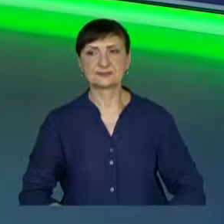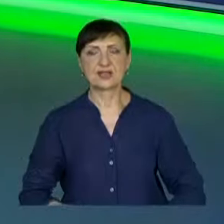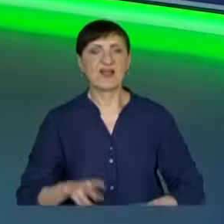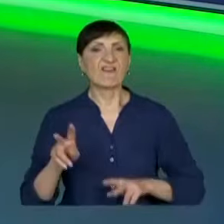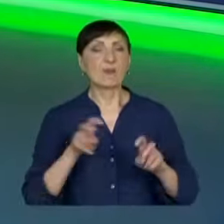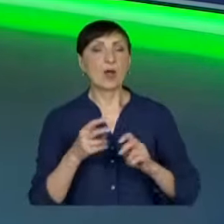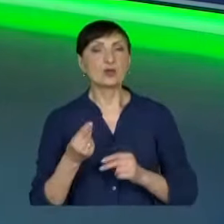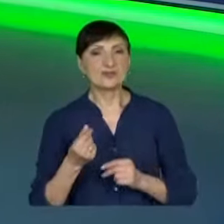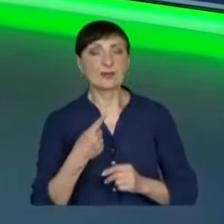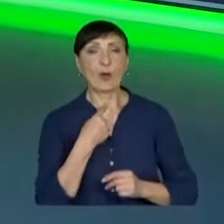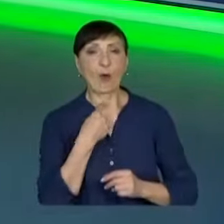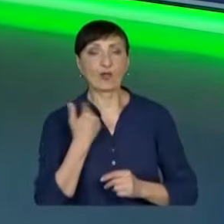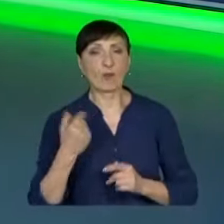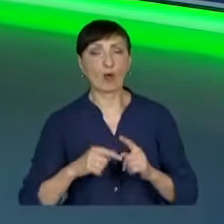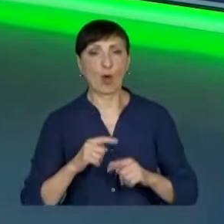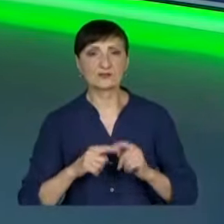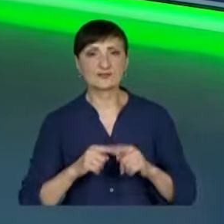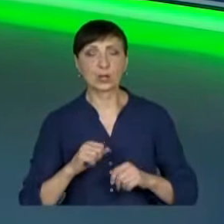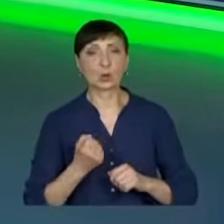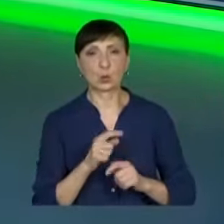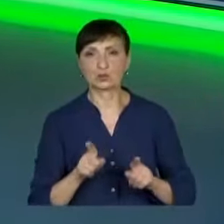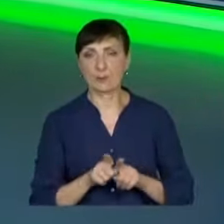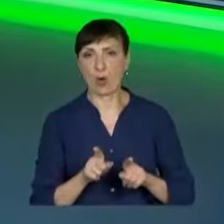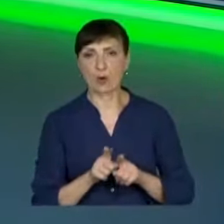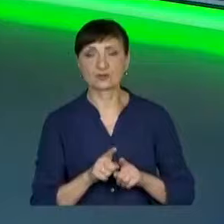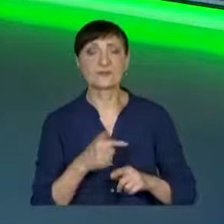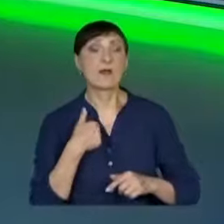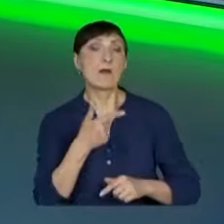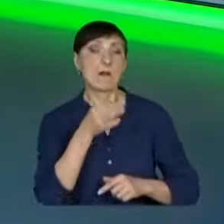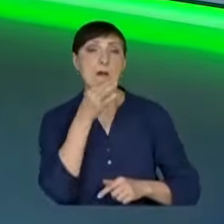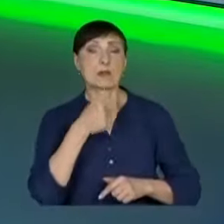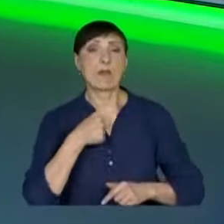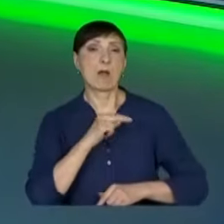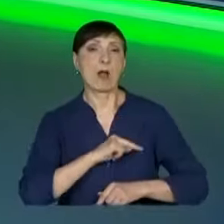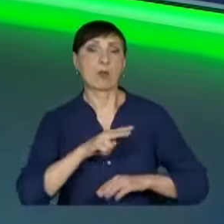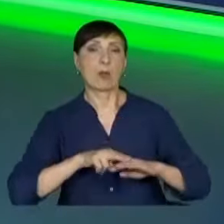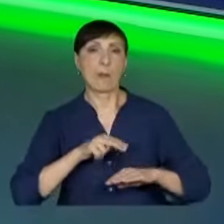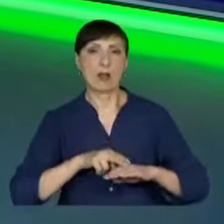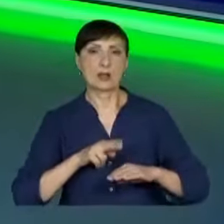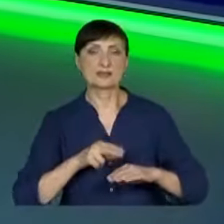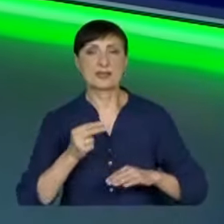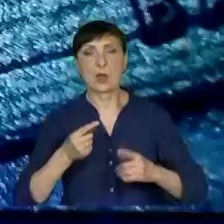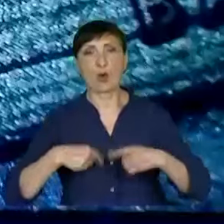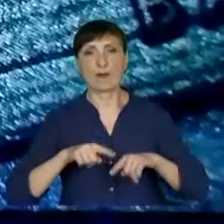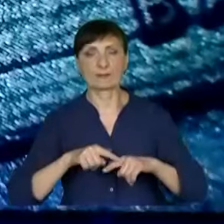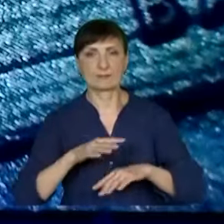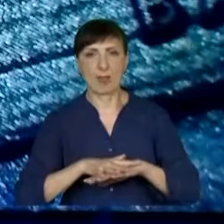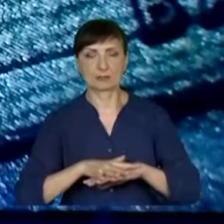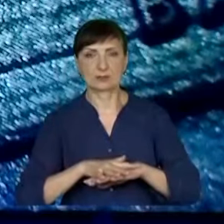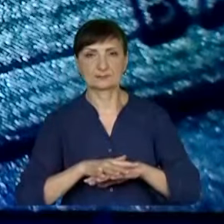Вымогают деньги голосами родственников и друзей, представляются сотрудниками правоохранительных органов и финансовых